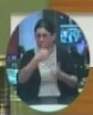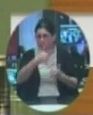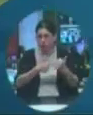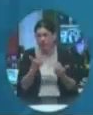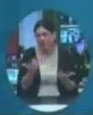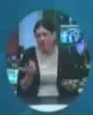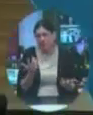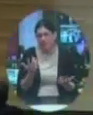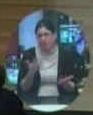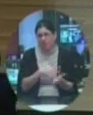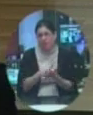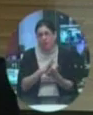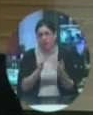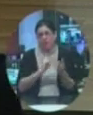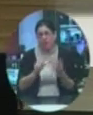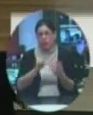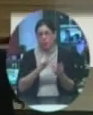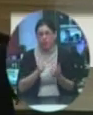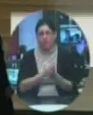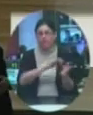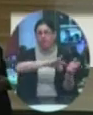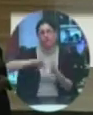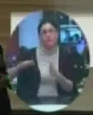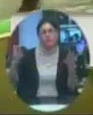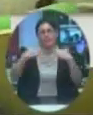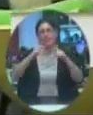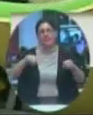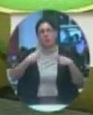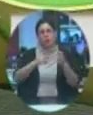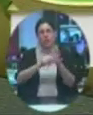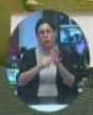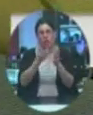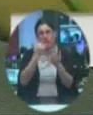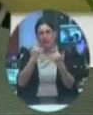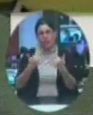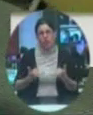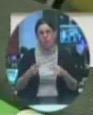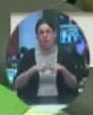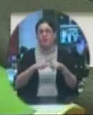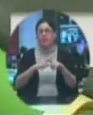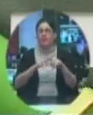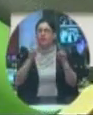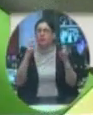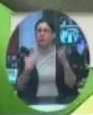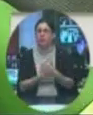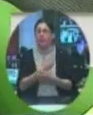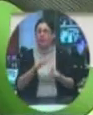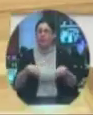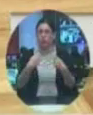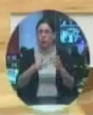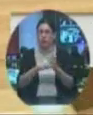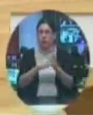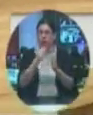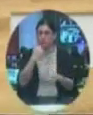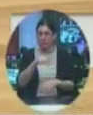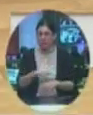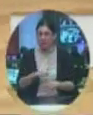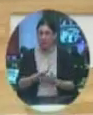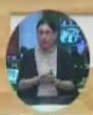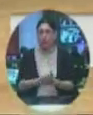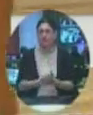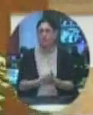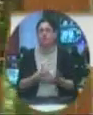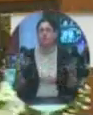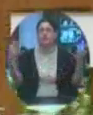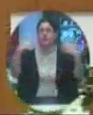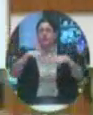וכו'. כנס חינוך טכנולוגי התקיים היום בסימן מגדירים מחדש את החינוך הטכנולוגי בישראל. את הכנס